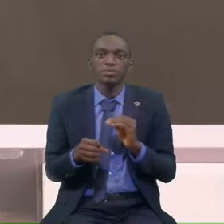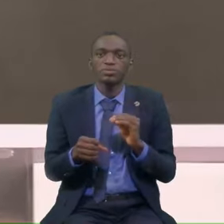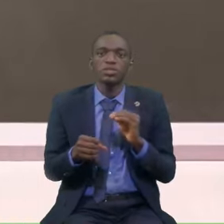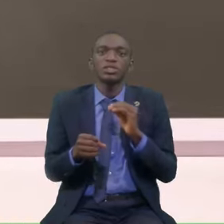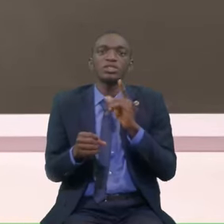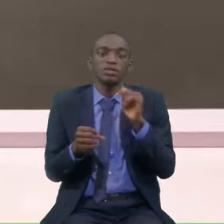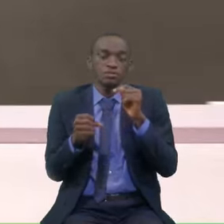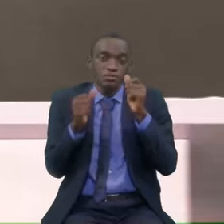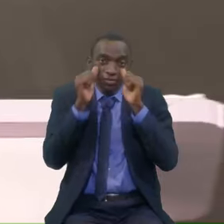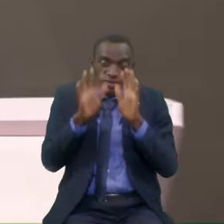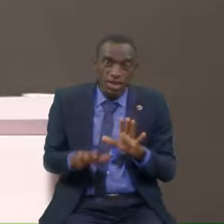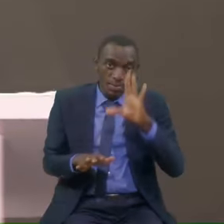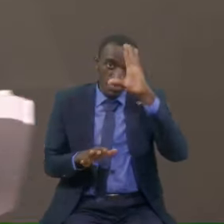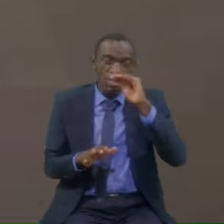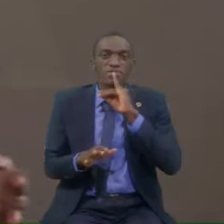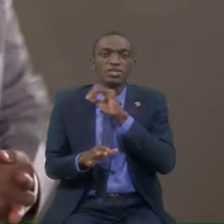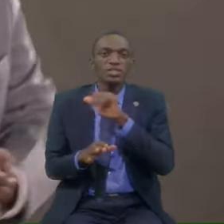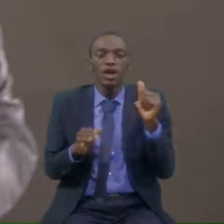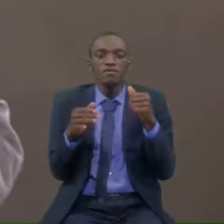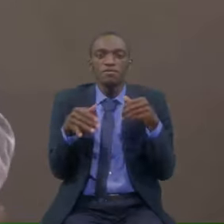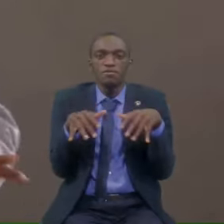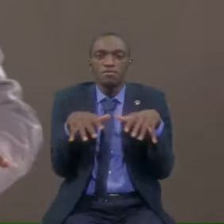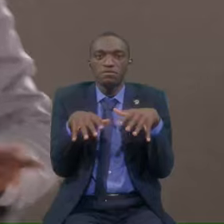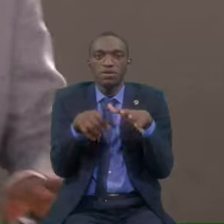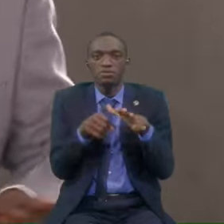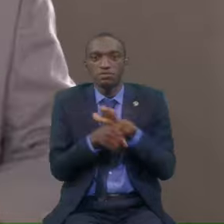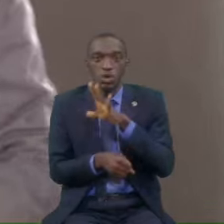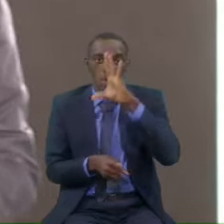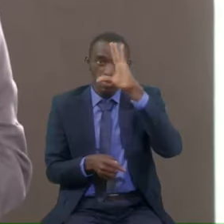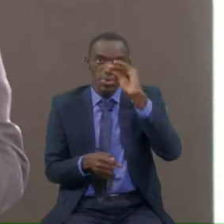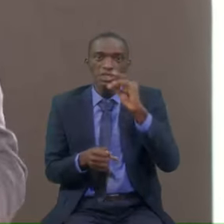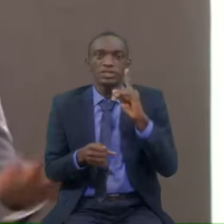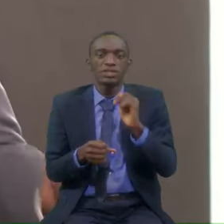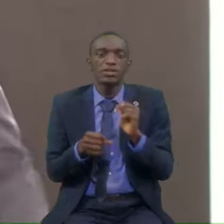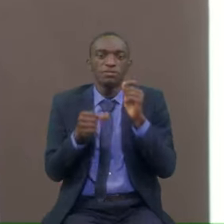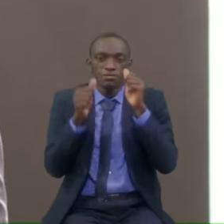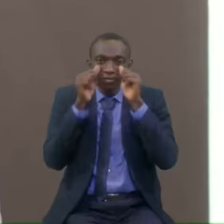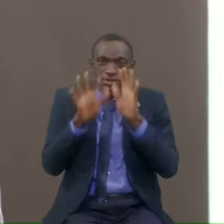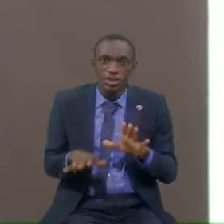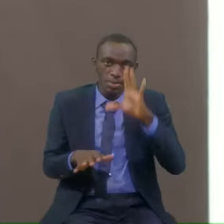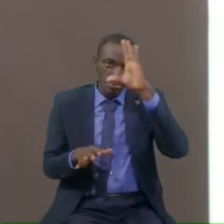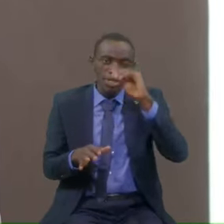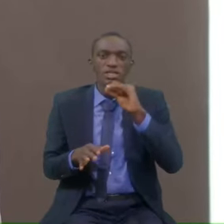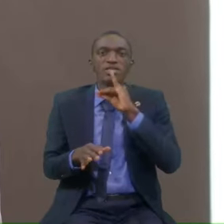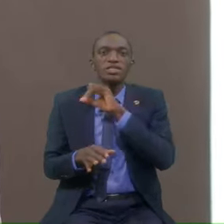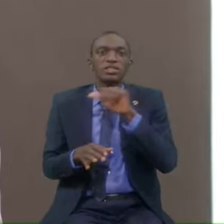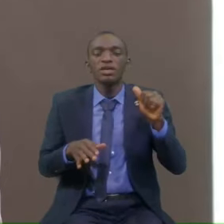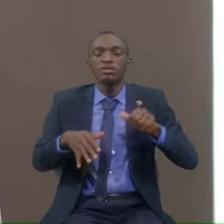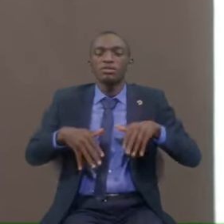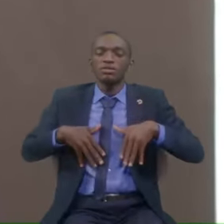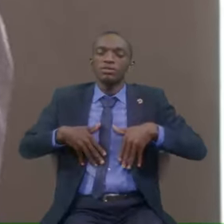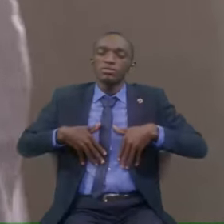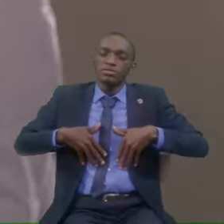fatigué, un homme effrayé. c'est un homme épuisé.